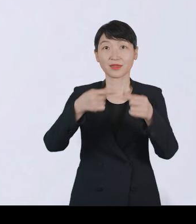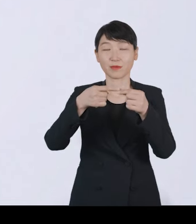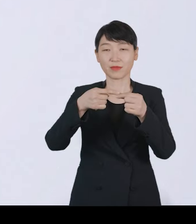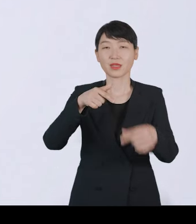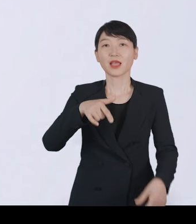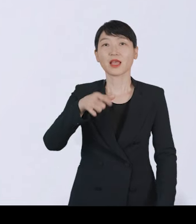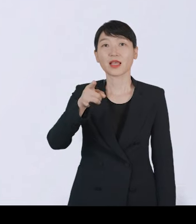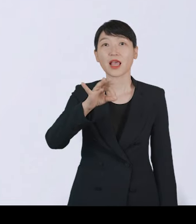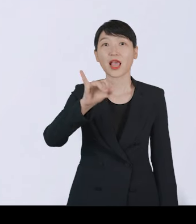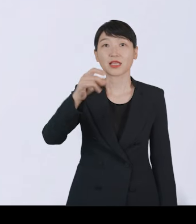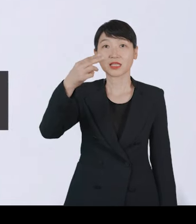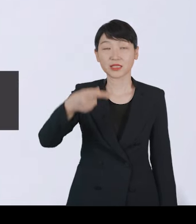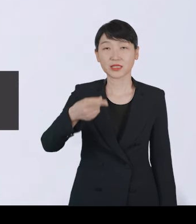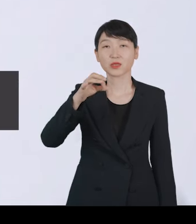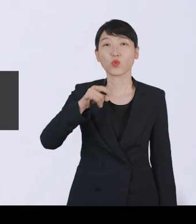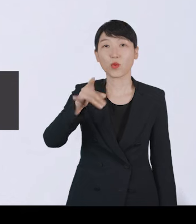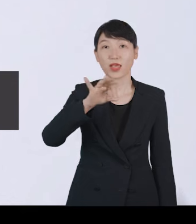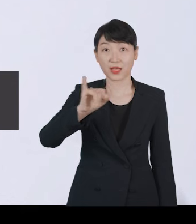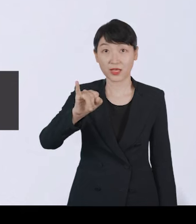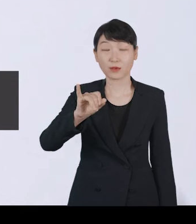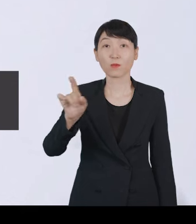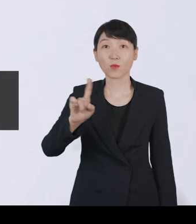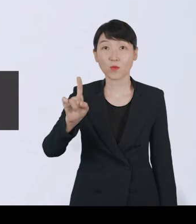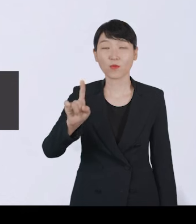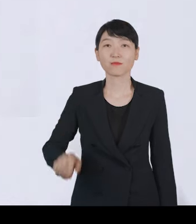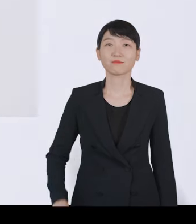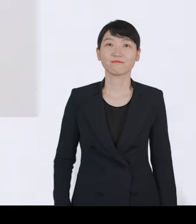먼저 게이트웨이에 대한 설명입니다.